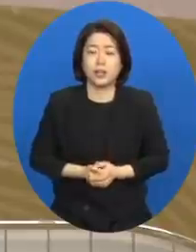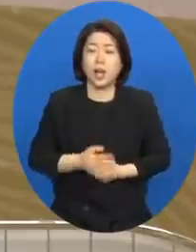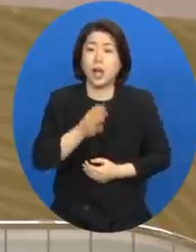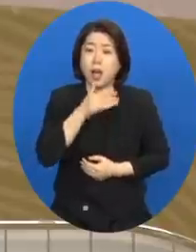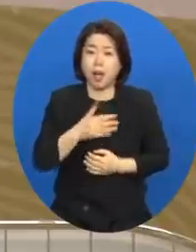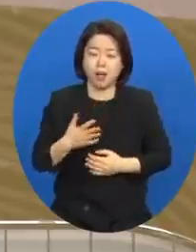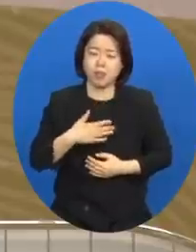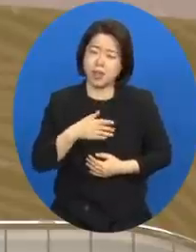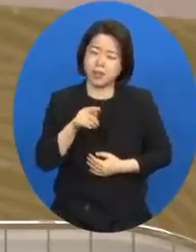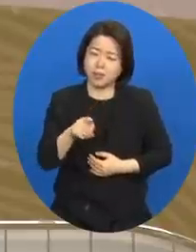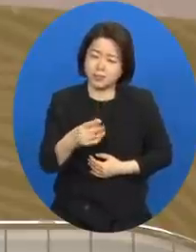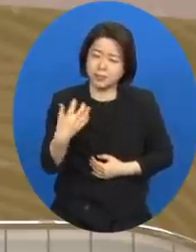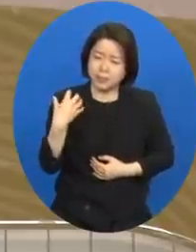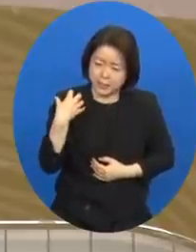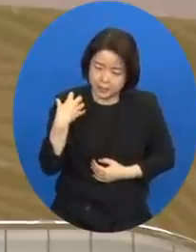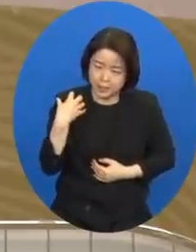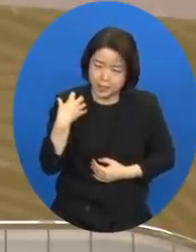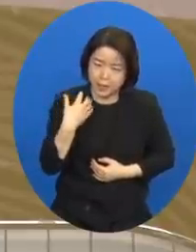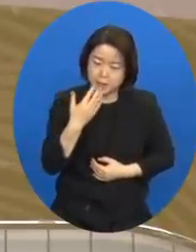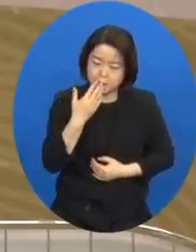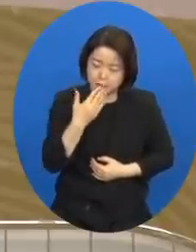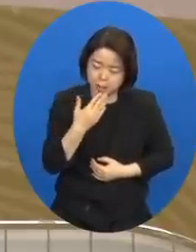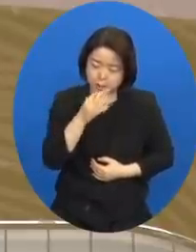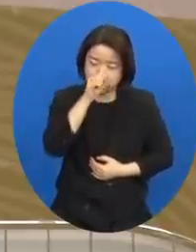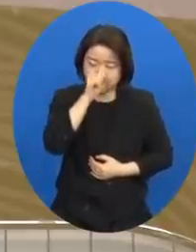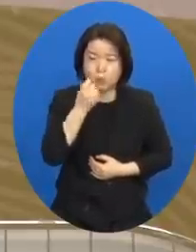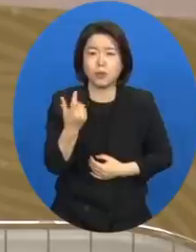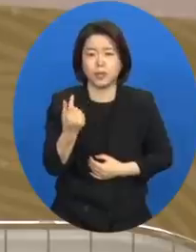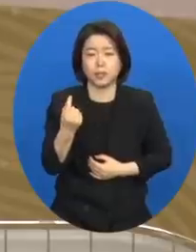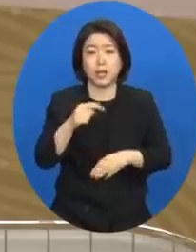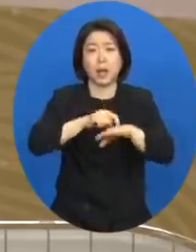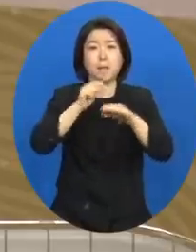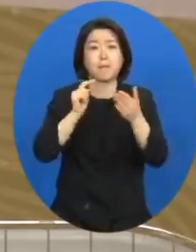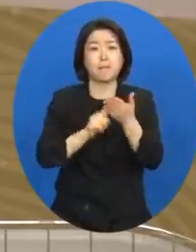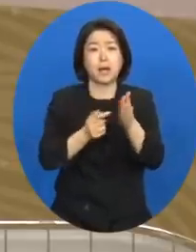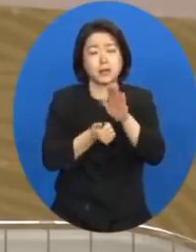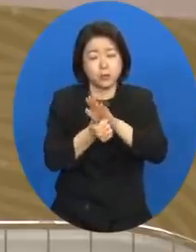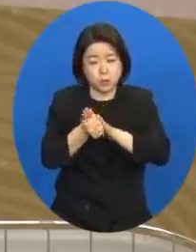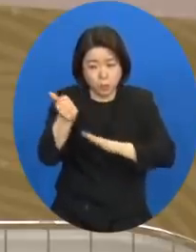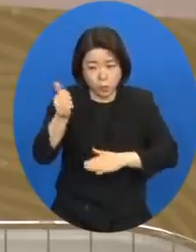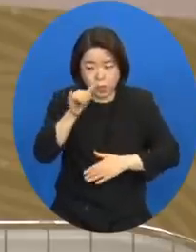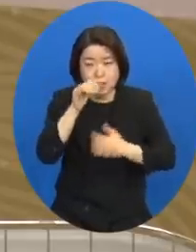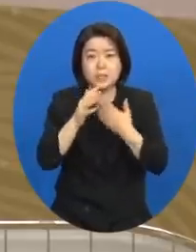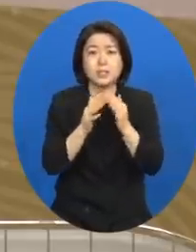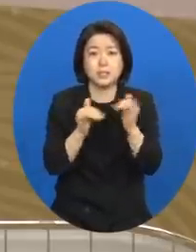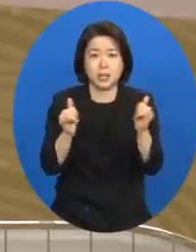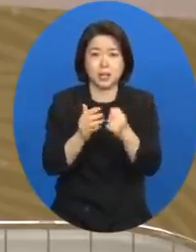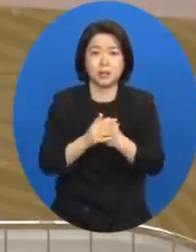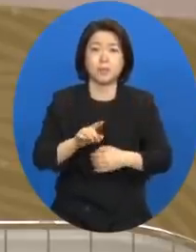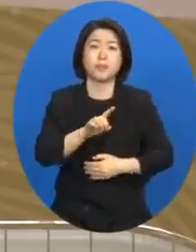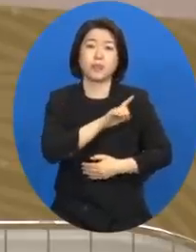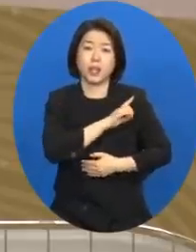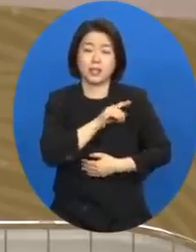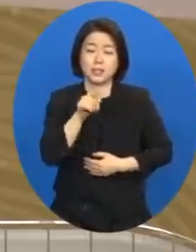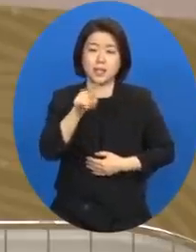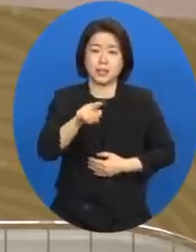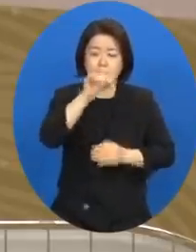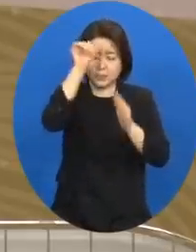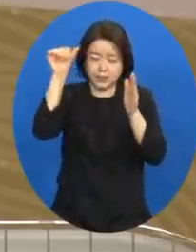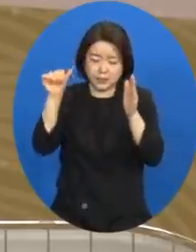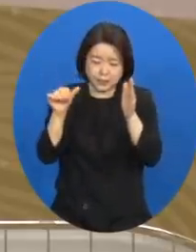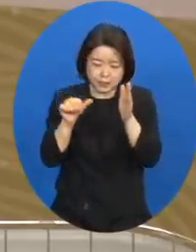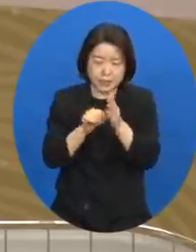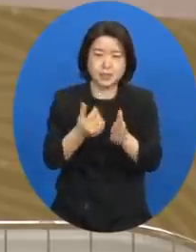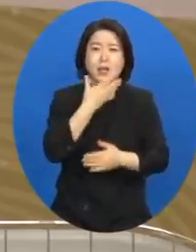내가 그 역할을 감당하면 좋겠다, 이런 마음의 소원이 있는 사람이 가장 그 인생을